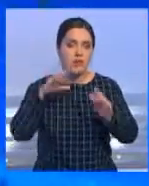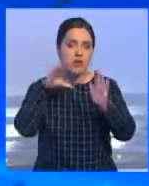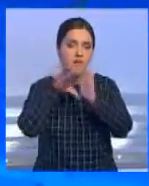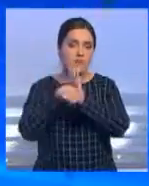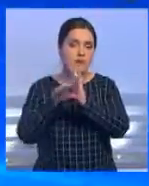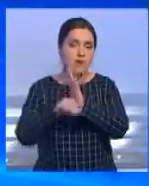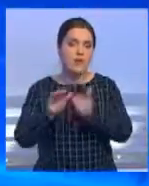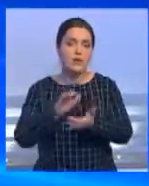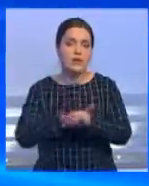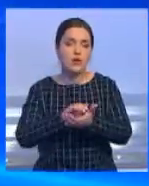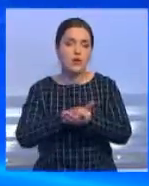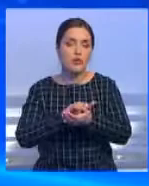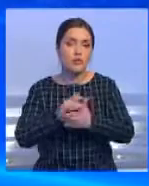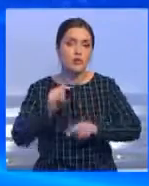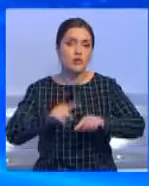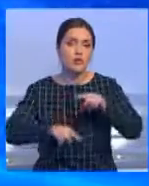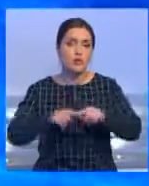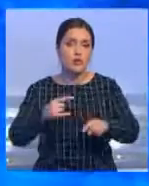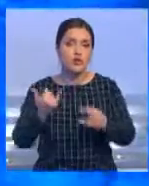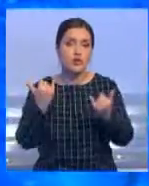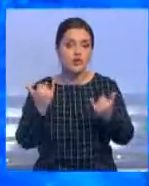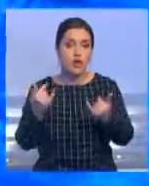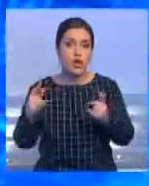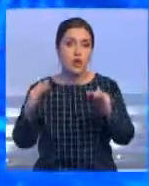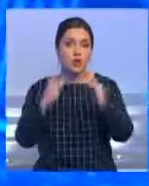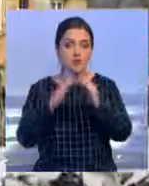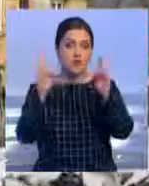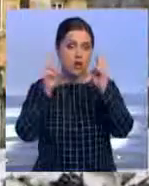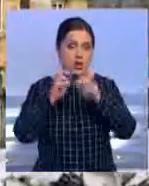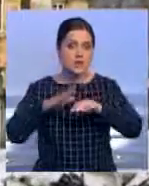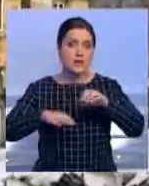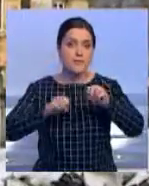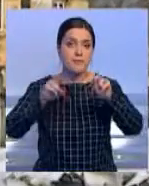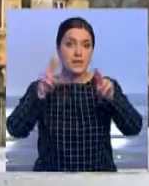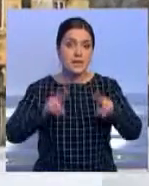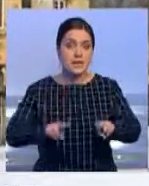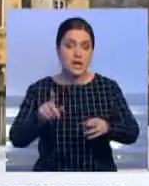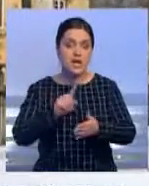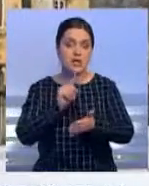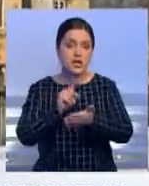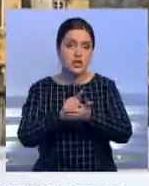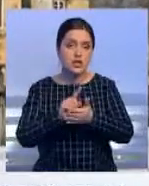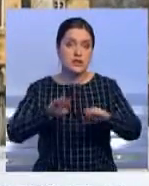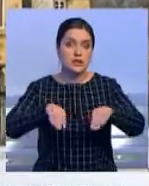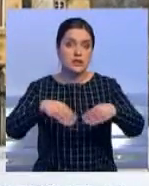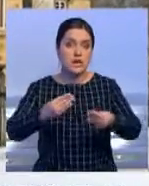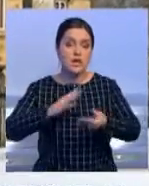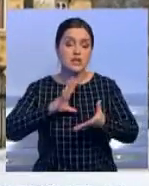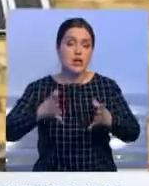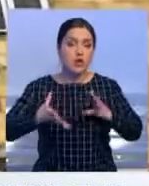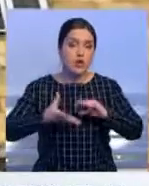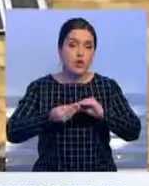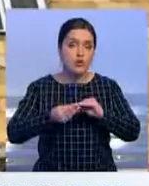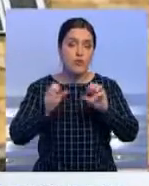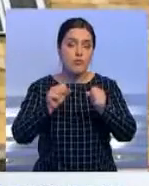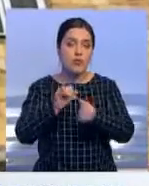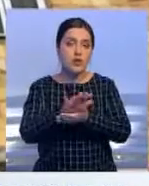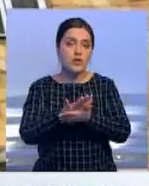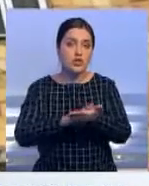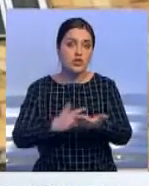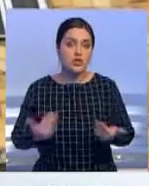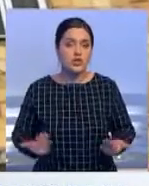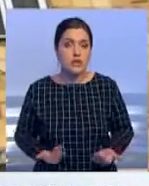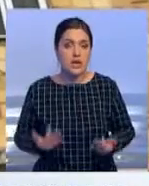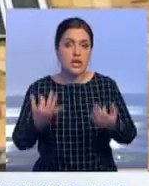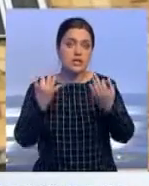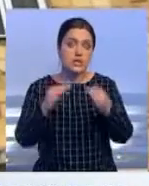и родственникам. Сейчас дом, серьезно пострадавший от огня, обследуют специалисты. Эксперты должны дать заключение, пригодно ли здание для дальнейшей